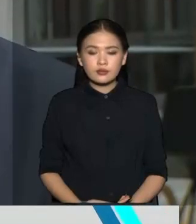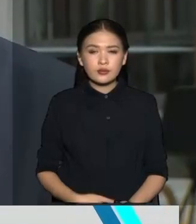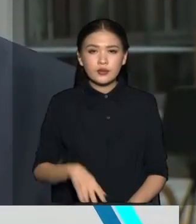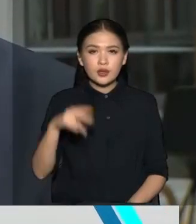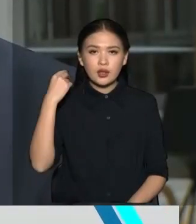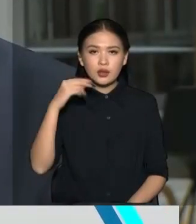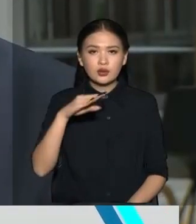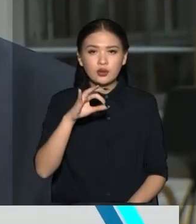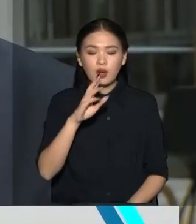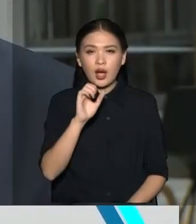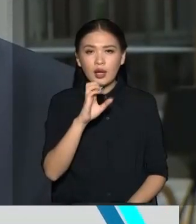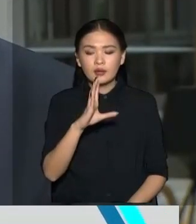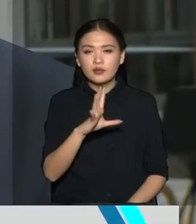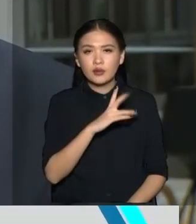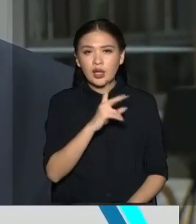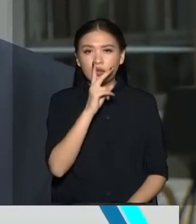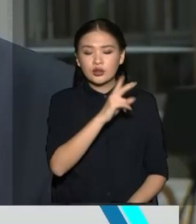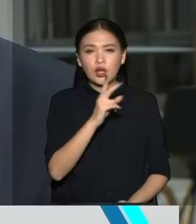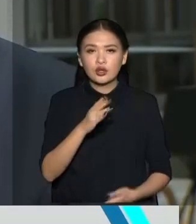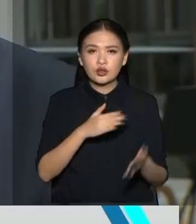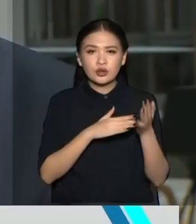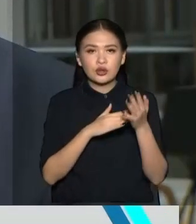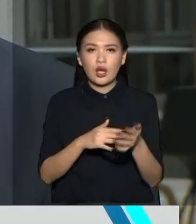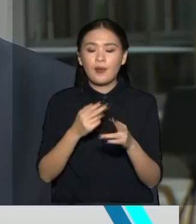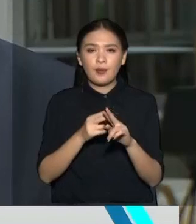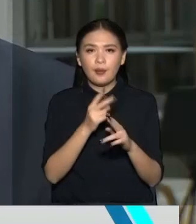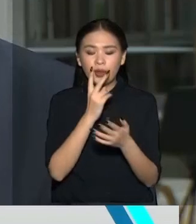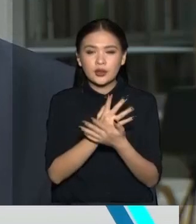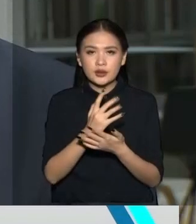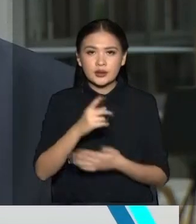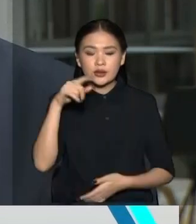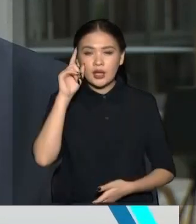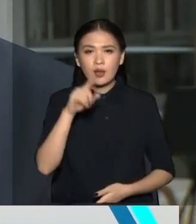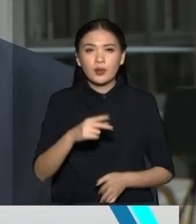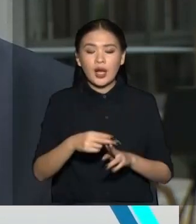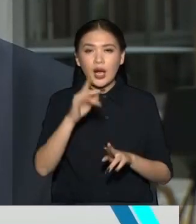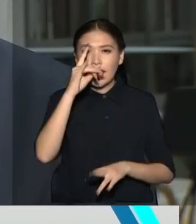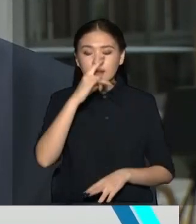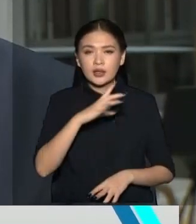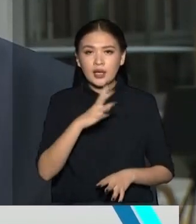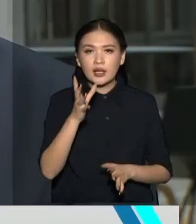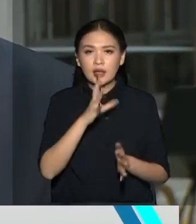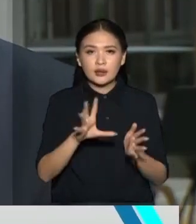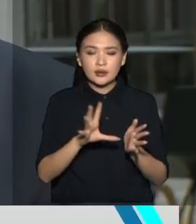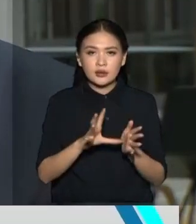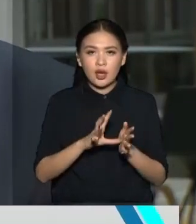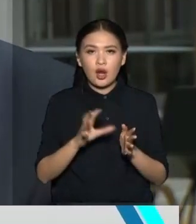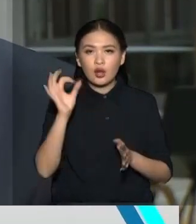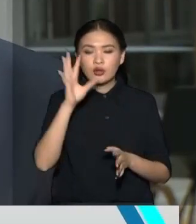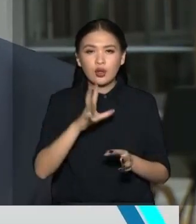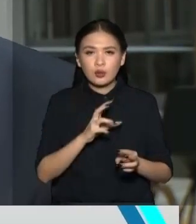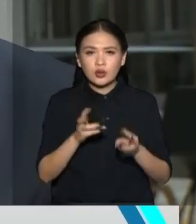Президент Токаев көмірдегі бейтараптылығына қол жеткізу туралы мәлімдеме жасағанын білеміз. Қазір Қазақстан электр энергиясын көмір жағу арқылы